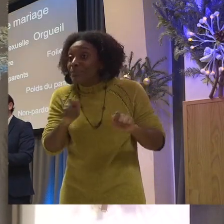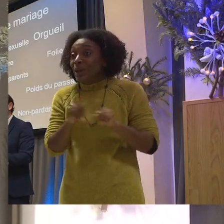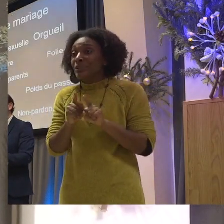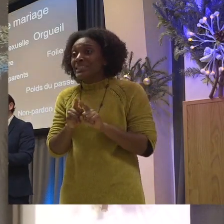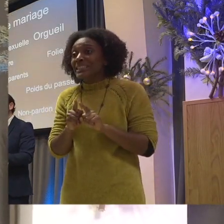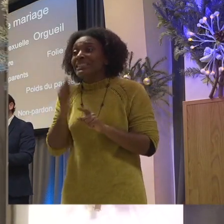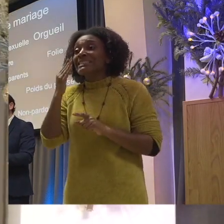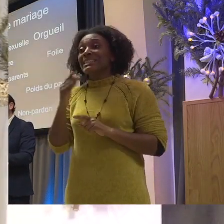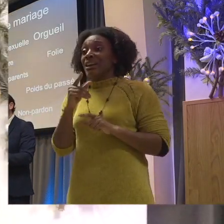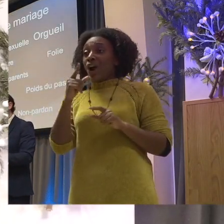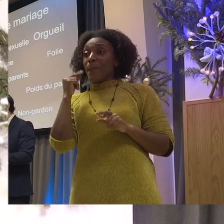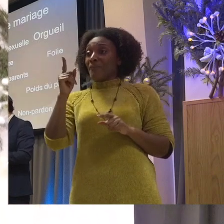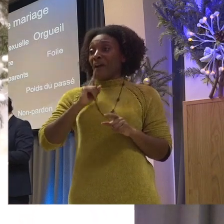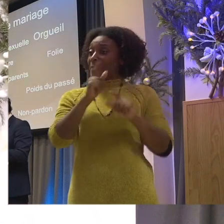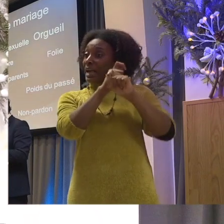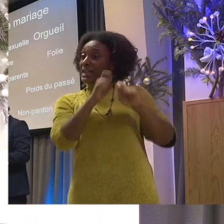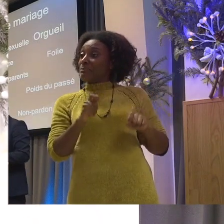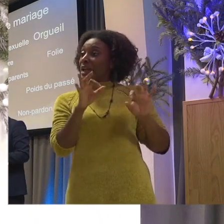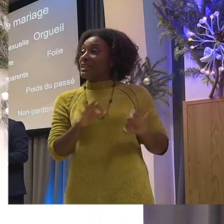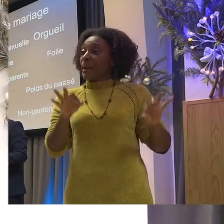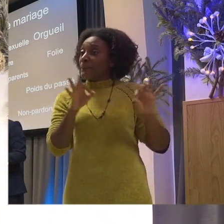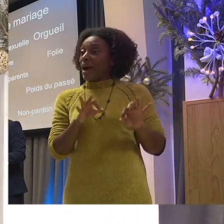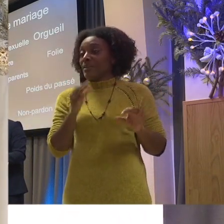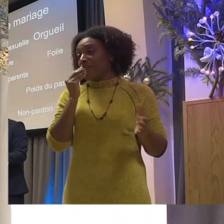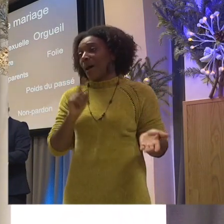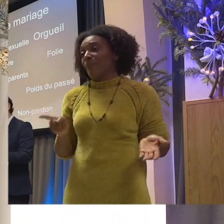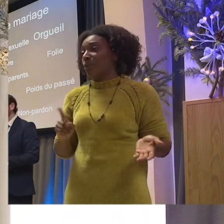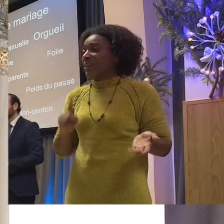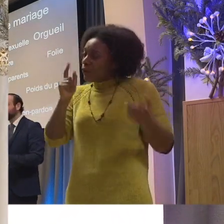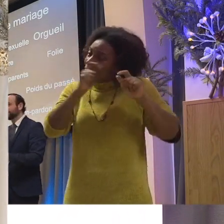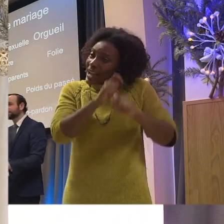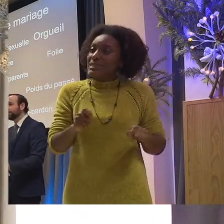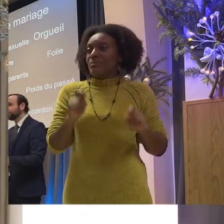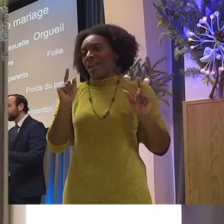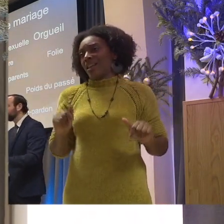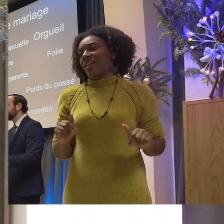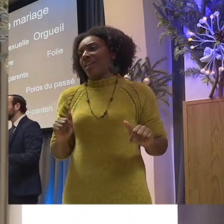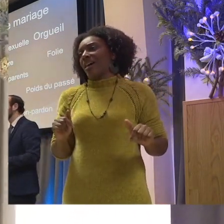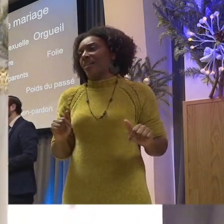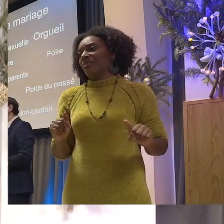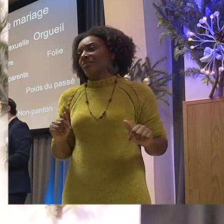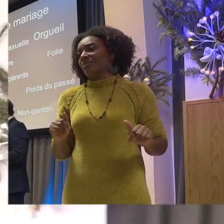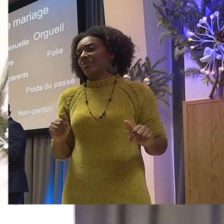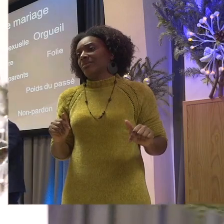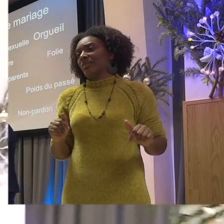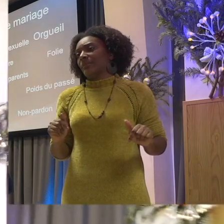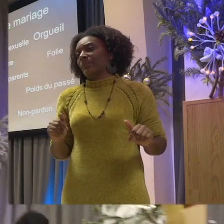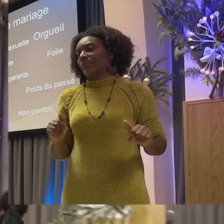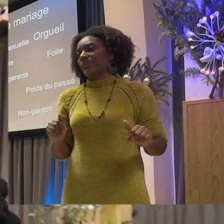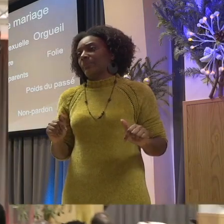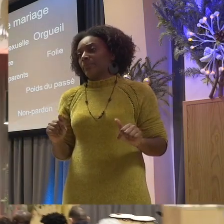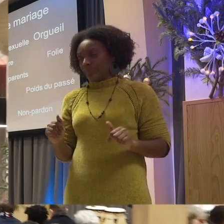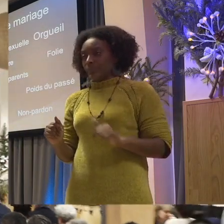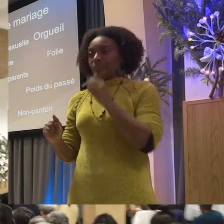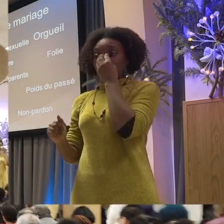femme. Levons-nous ensemble et prions, frères et sœurs. Nous allons prier, nous voulons intercéder pour les couples de cette église. Nous voulons prier pour nos